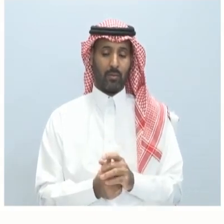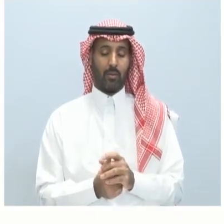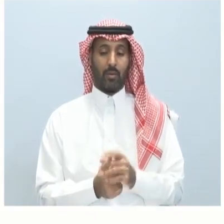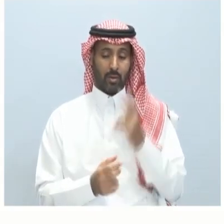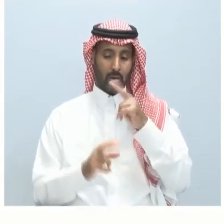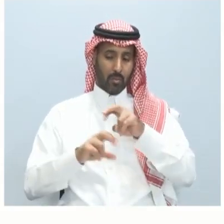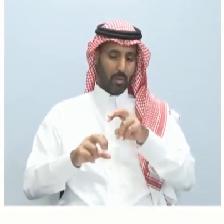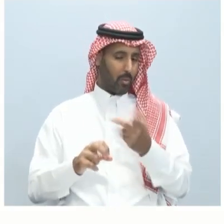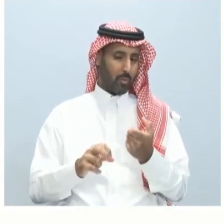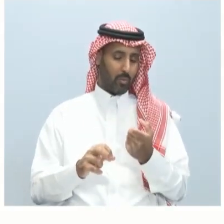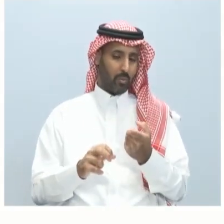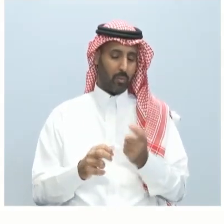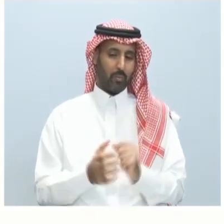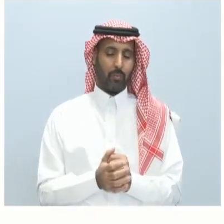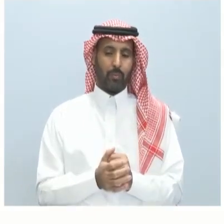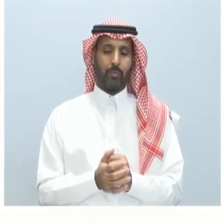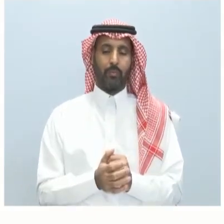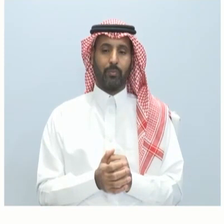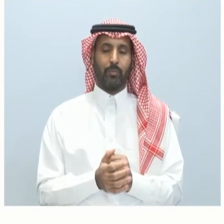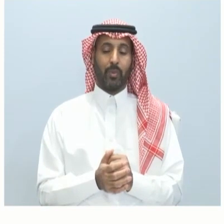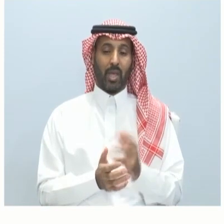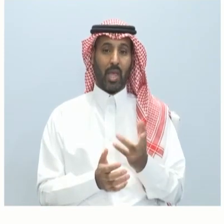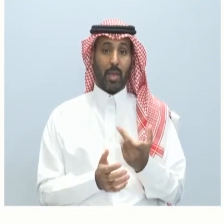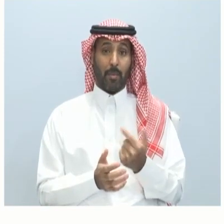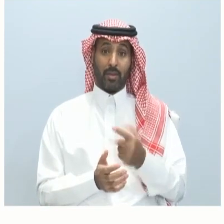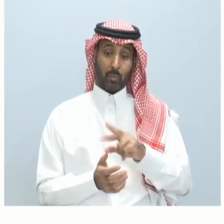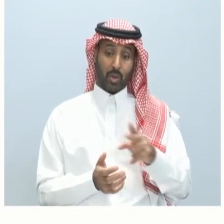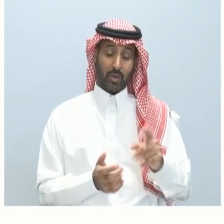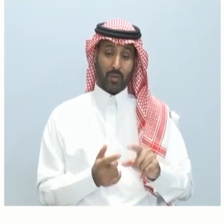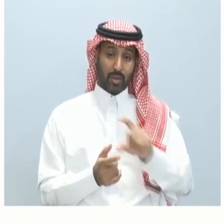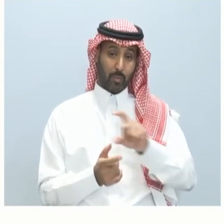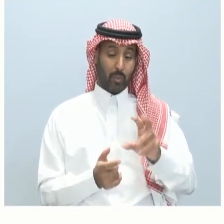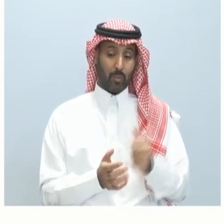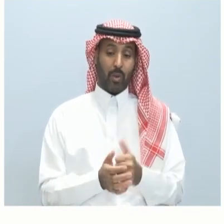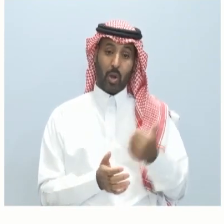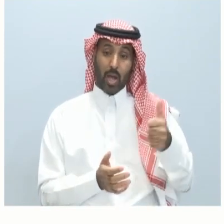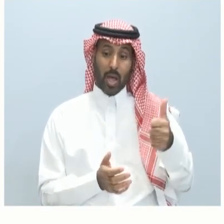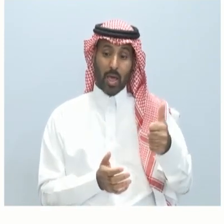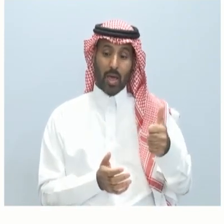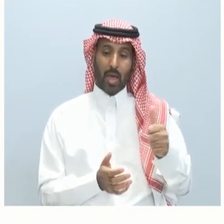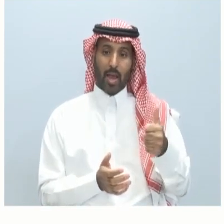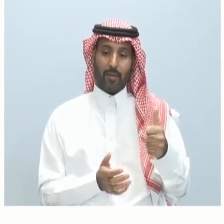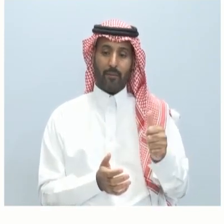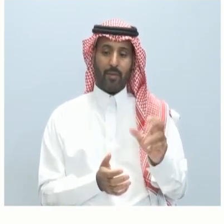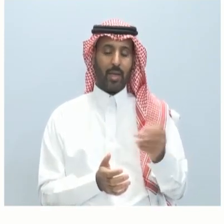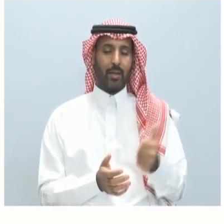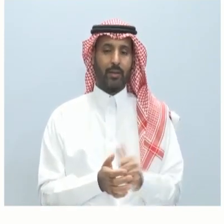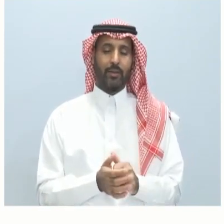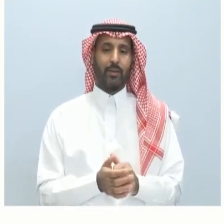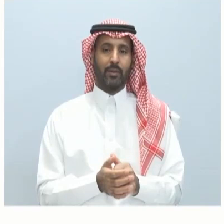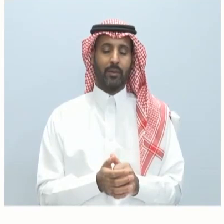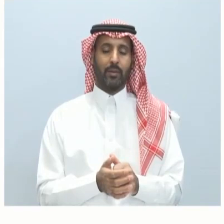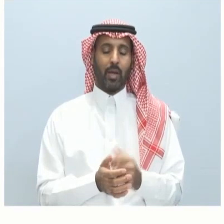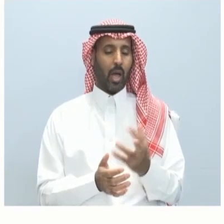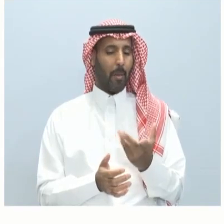نبحث عن ماذا نعم نبحث عن قيمه المتغير في هذه المعادله المتغير هنا هو الف